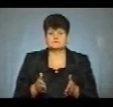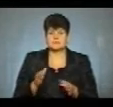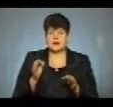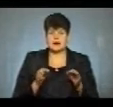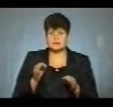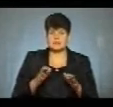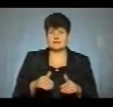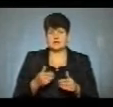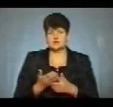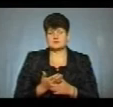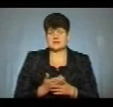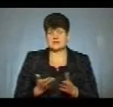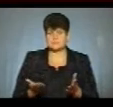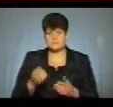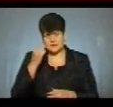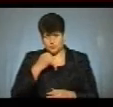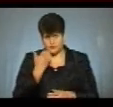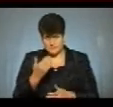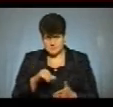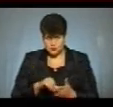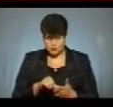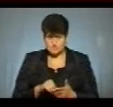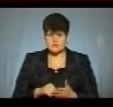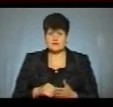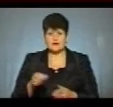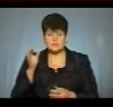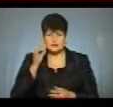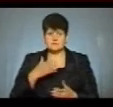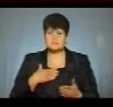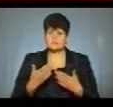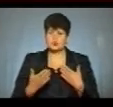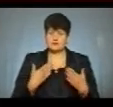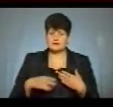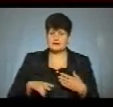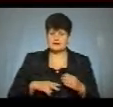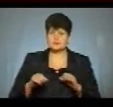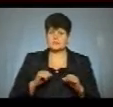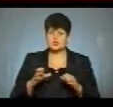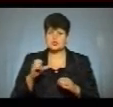параметри для надання субсидій. Я дякую вам за участь у нашому ефірі. Нагадаю, що ми спілкувалися з директором